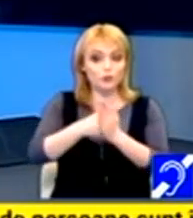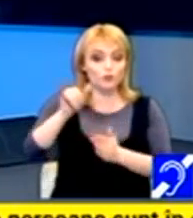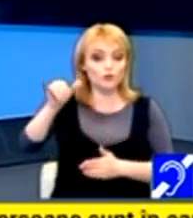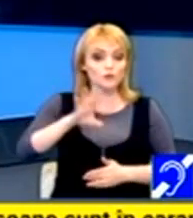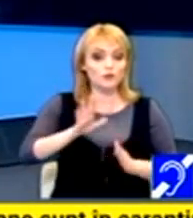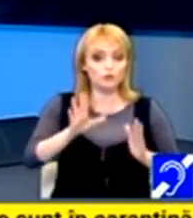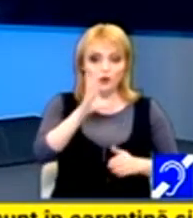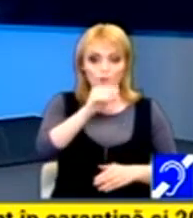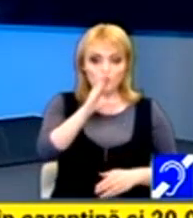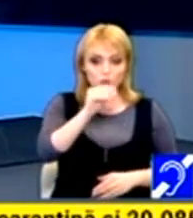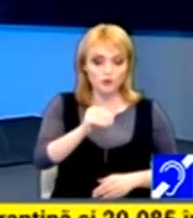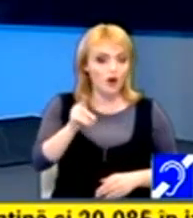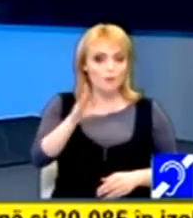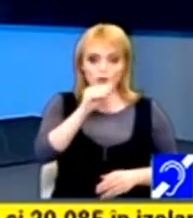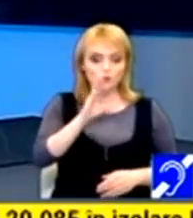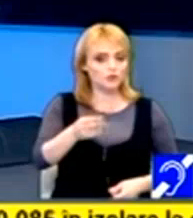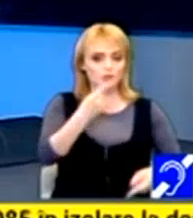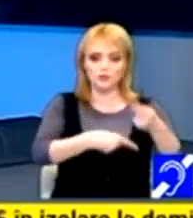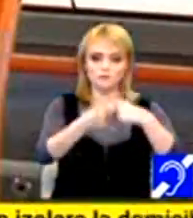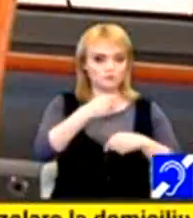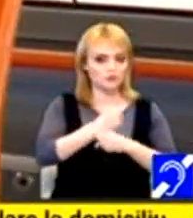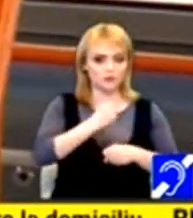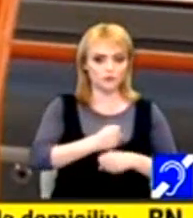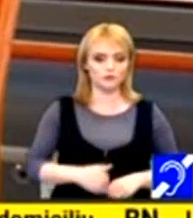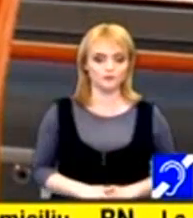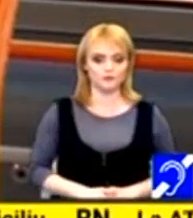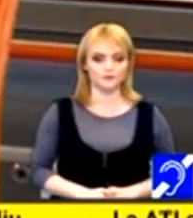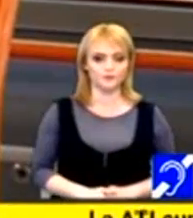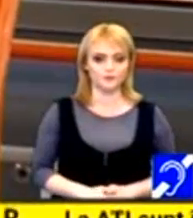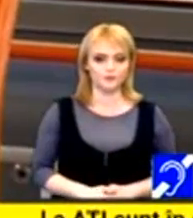pentru că acestea nu și-au reluat activitatea.